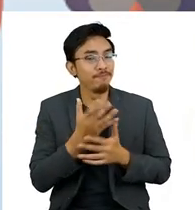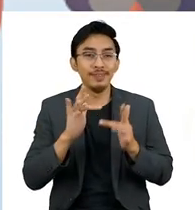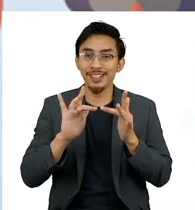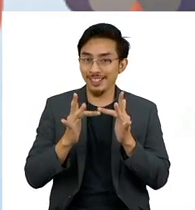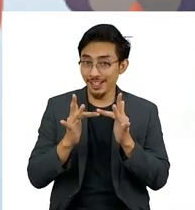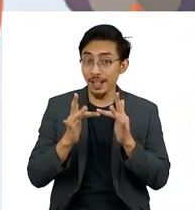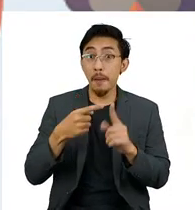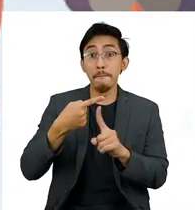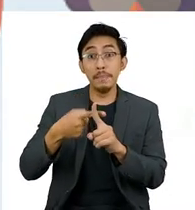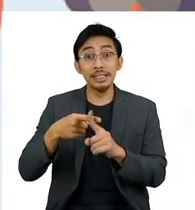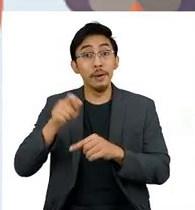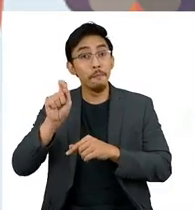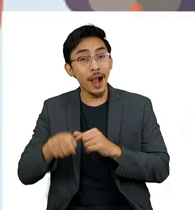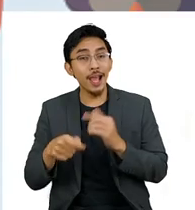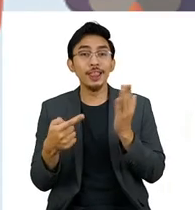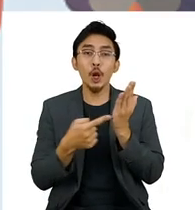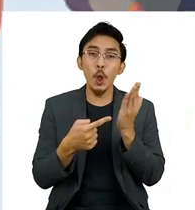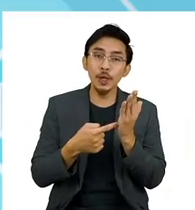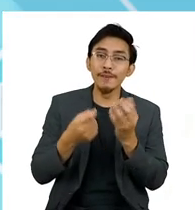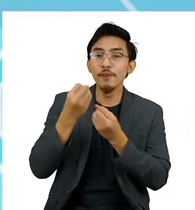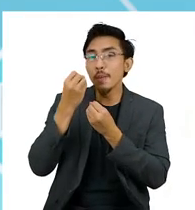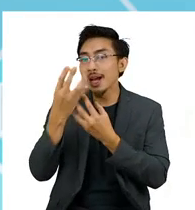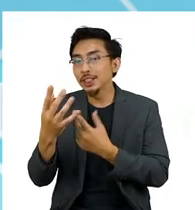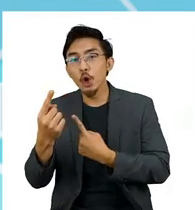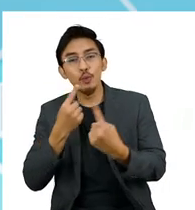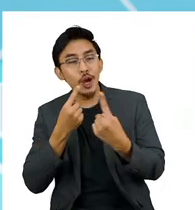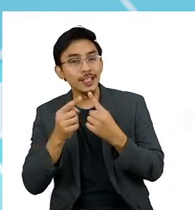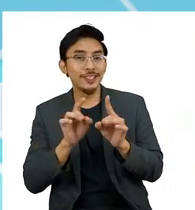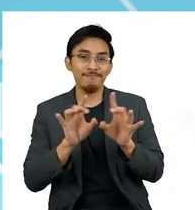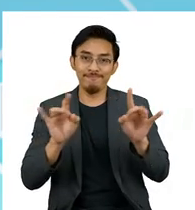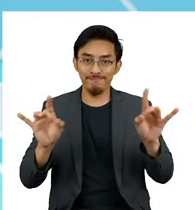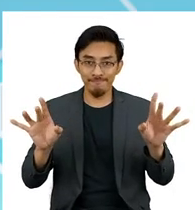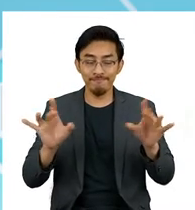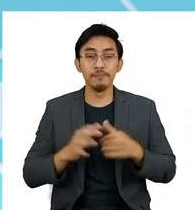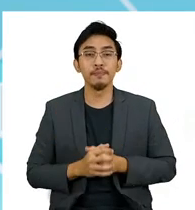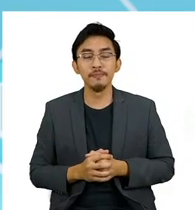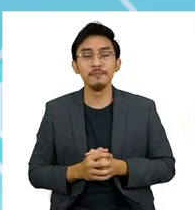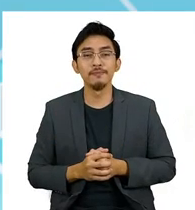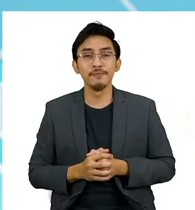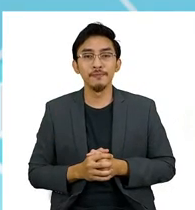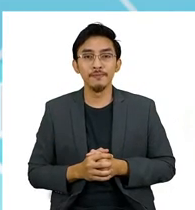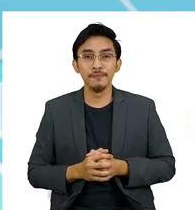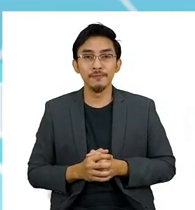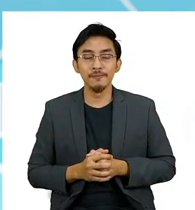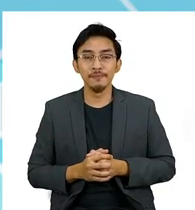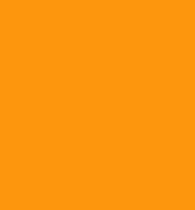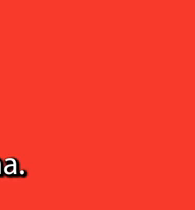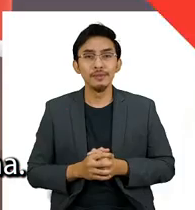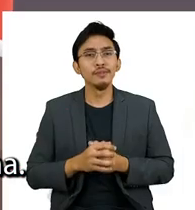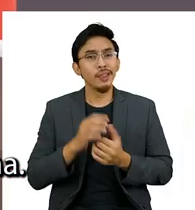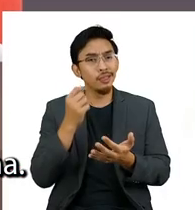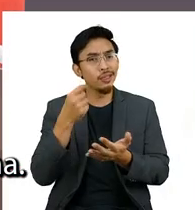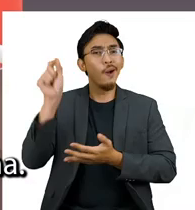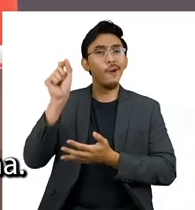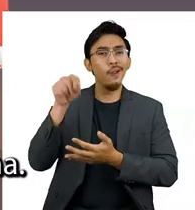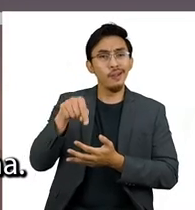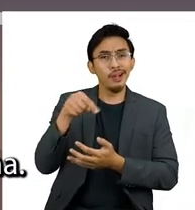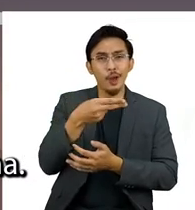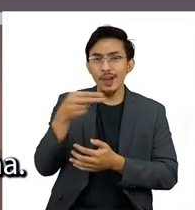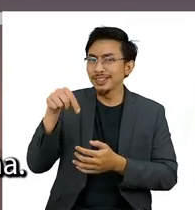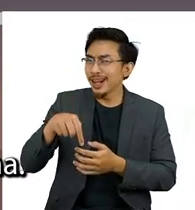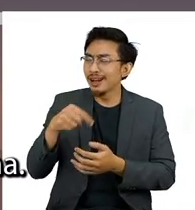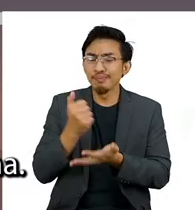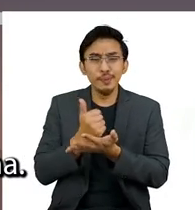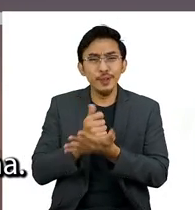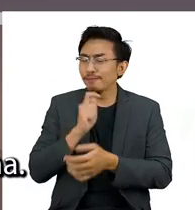kebebasan berekspresi di internet dan dengan teknologi informasi dan komunikasi lainnya. Benar banget.